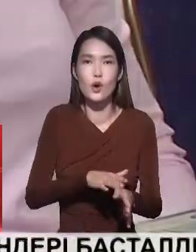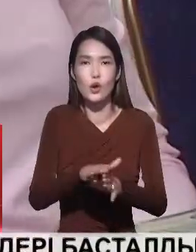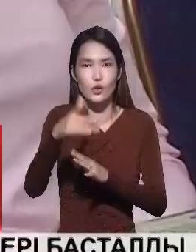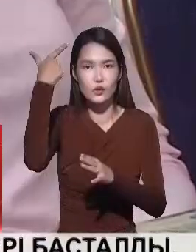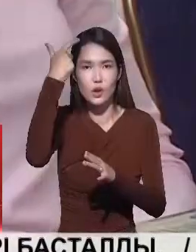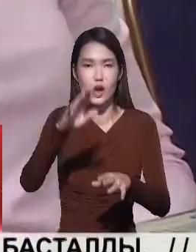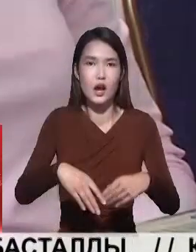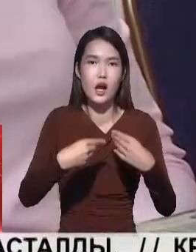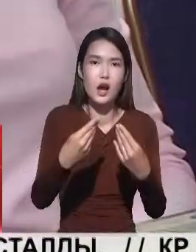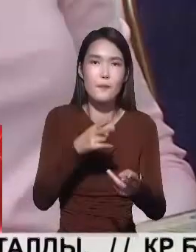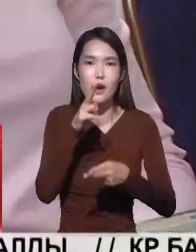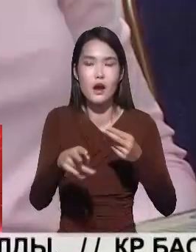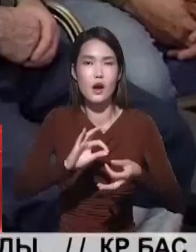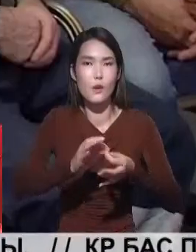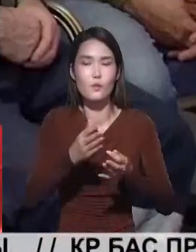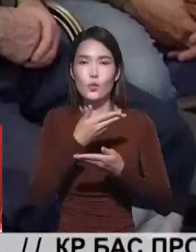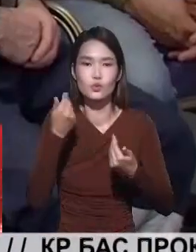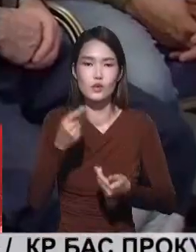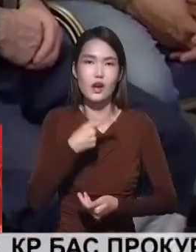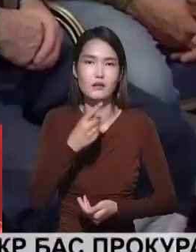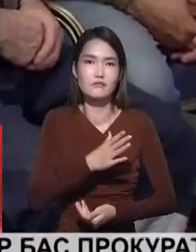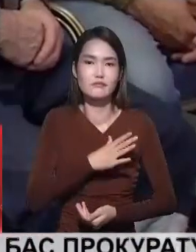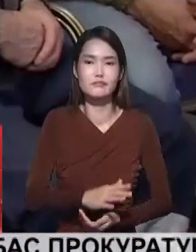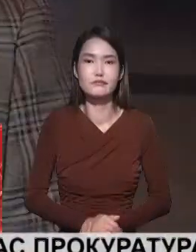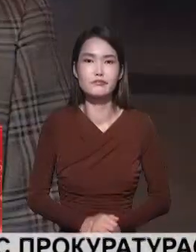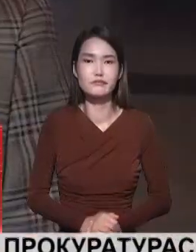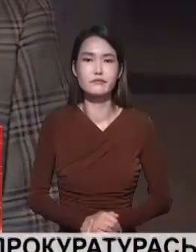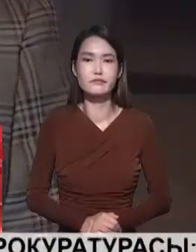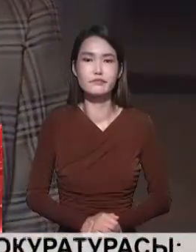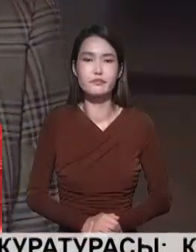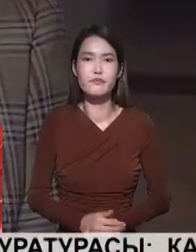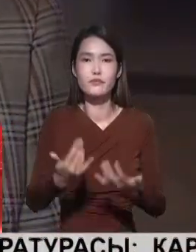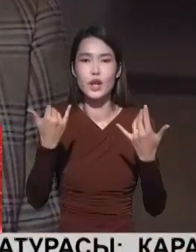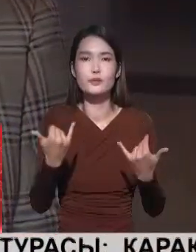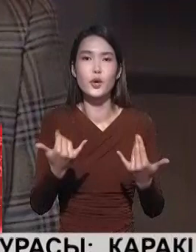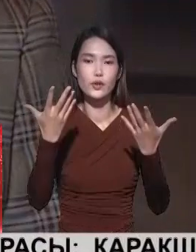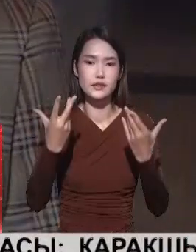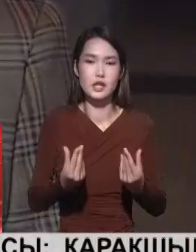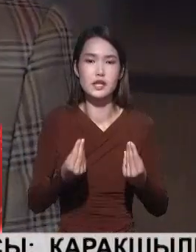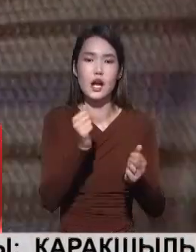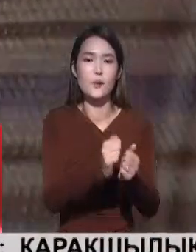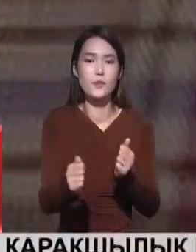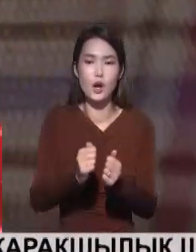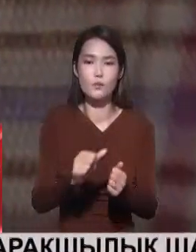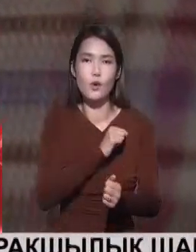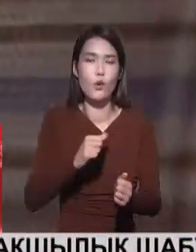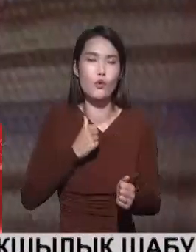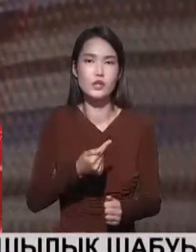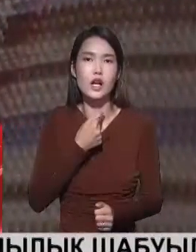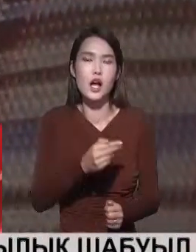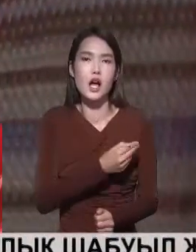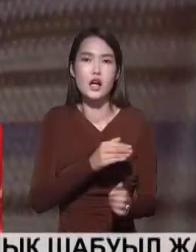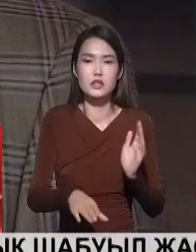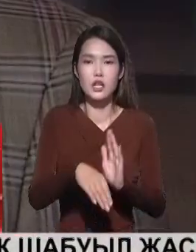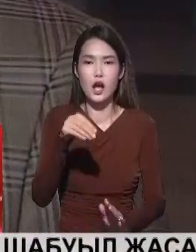ақпарат беріліп, арыз-шағымдар болмағанын айтты. Бүгінгі таңда әркім өз таңдауын жасады.